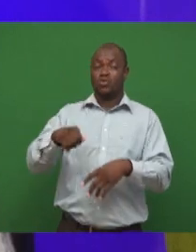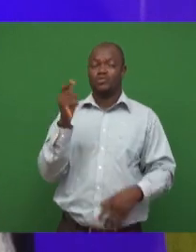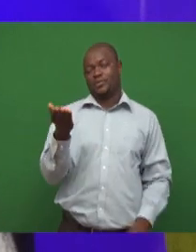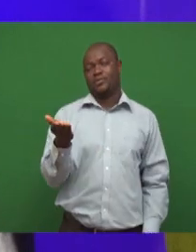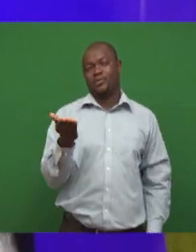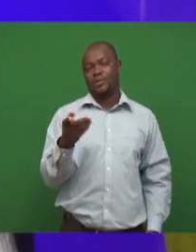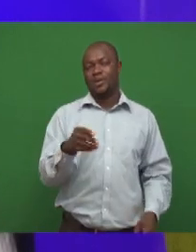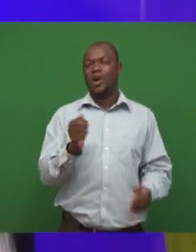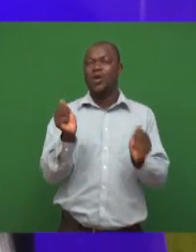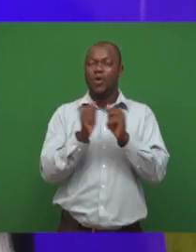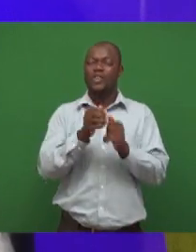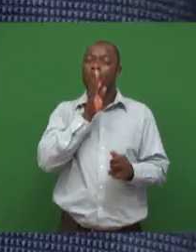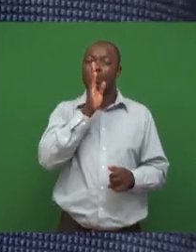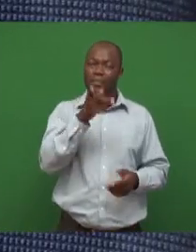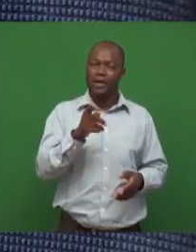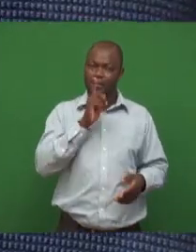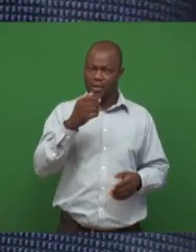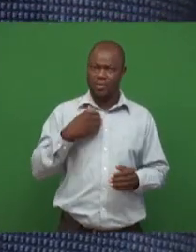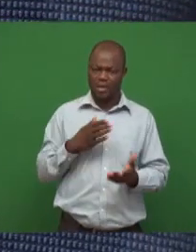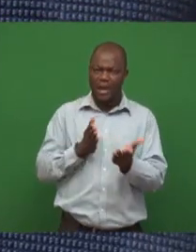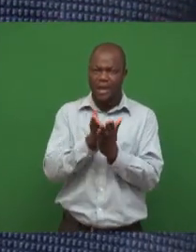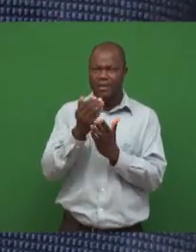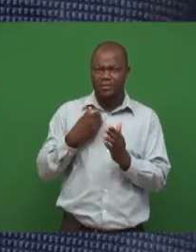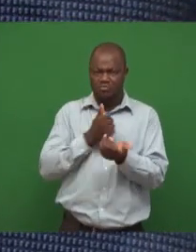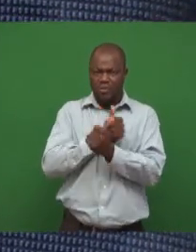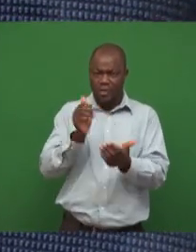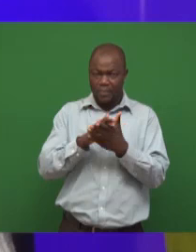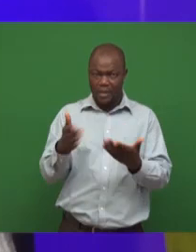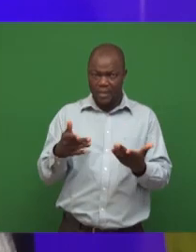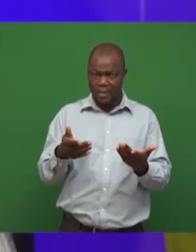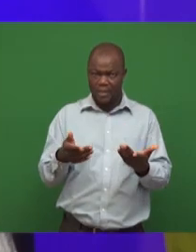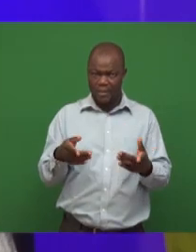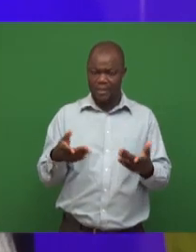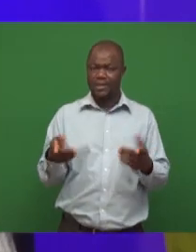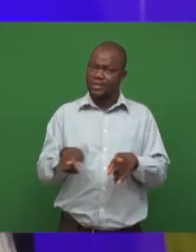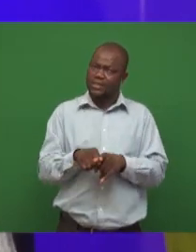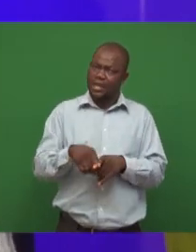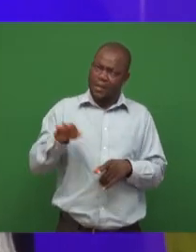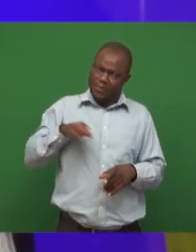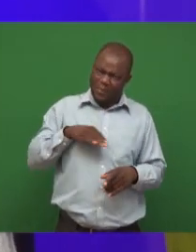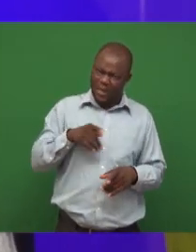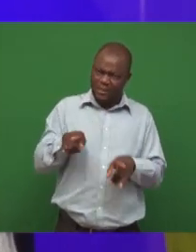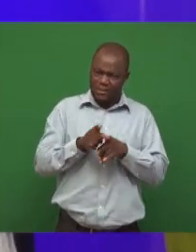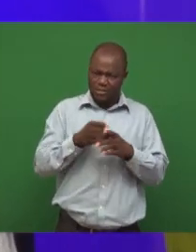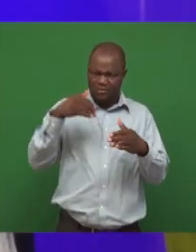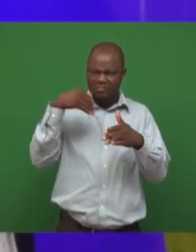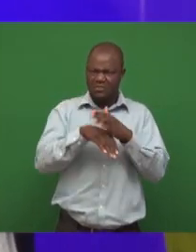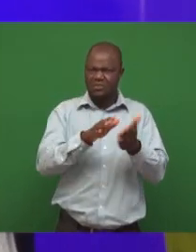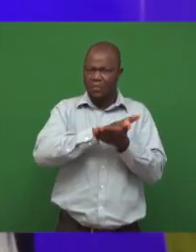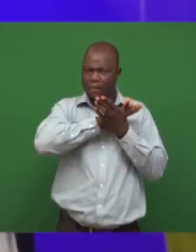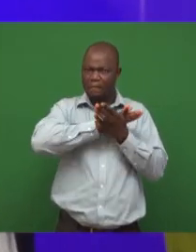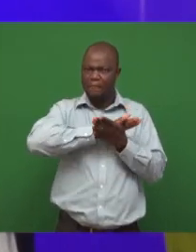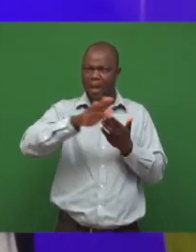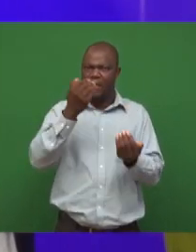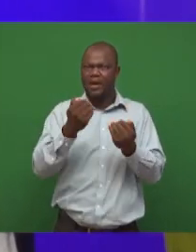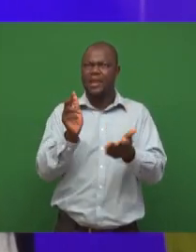vane nyunyuto dzakawanda kuti handina kuwana kodzero yangu pandaifanirwa kuwana shuwa mai vanonzi vabva vaenda vasiya mwana